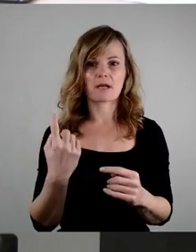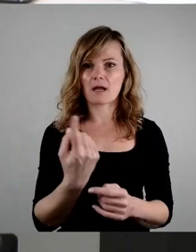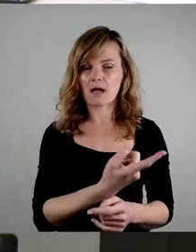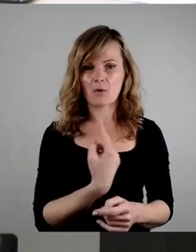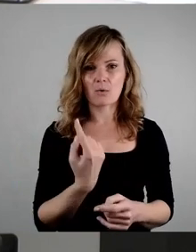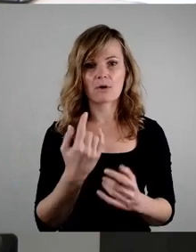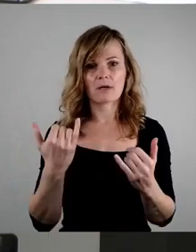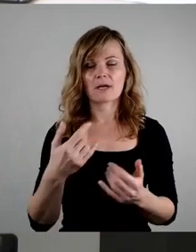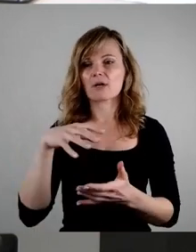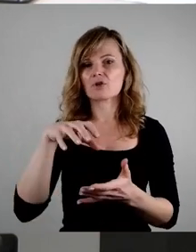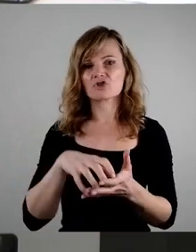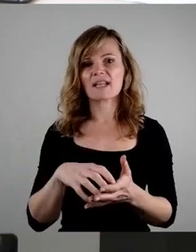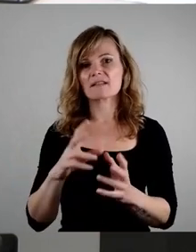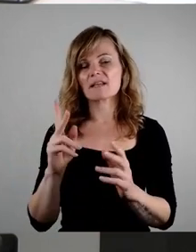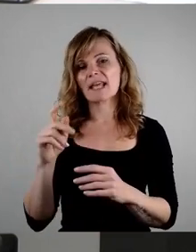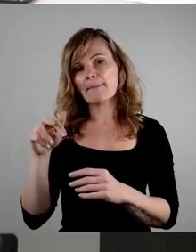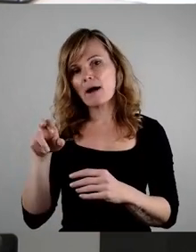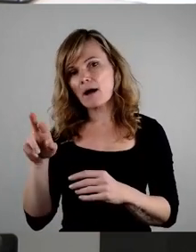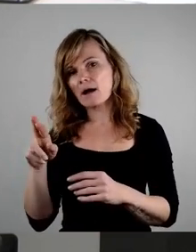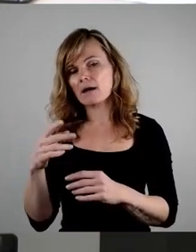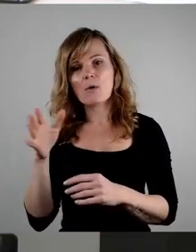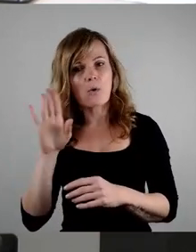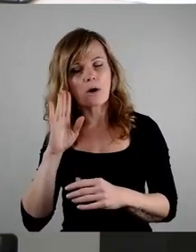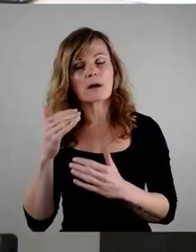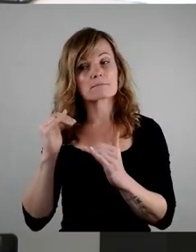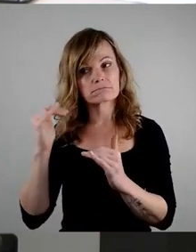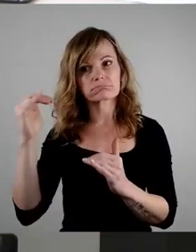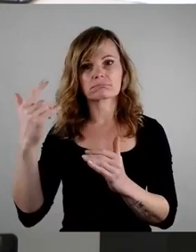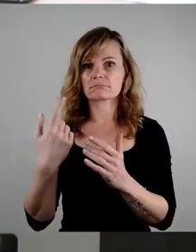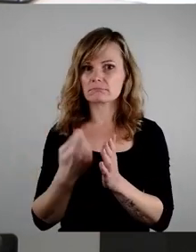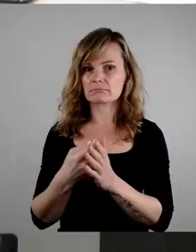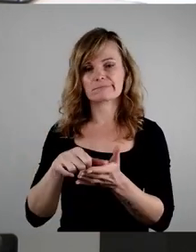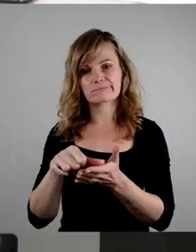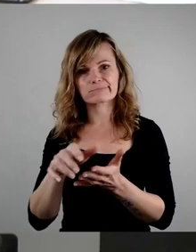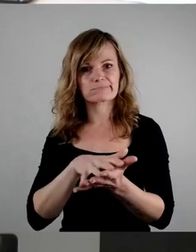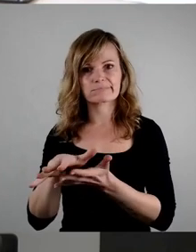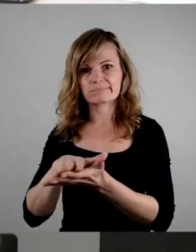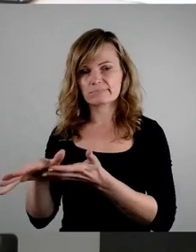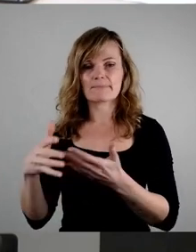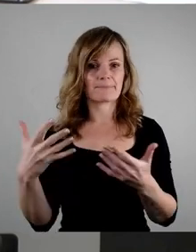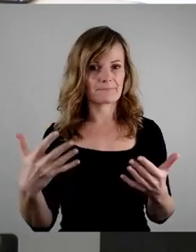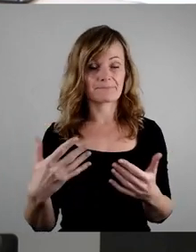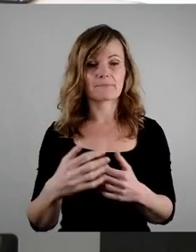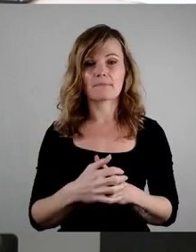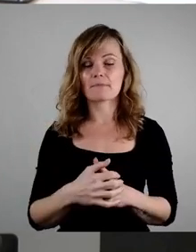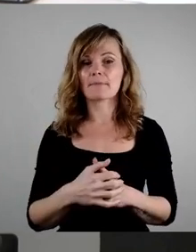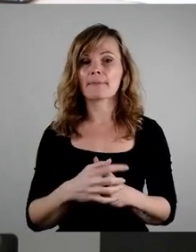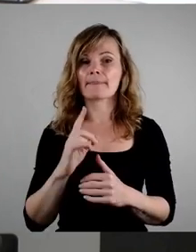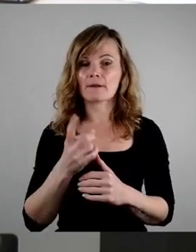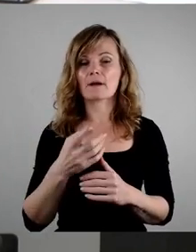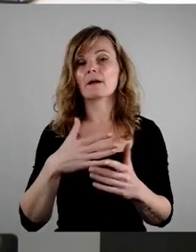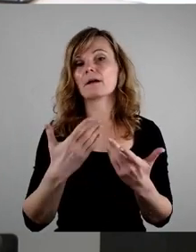derzeitigen Stadtkämmerers hören, des städtischen Haushalts, nicht zuletzt durch eine weiterhin extrem hohe Zuweisung von sogenannten